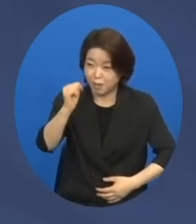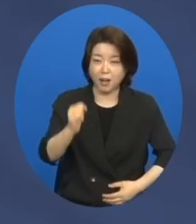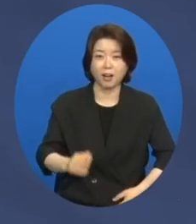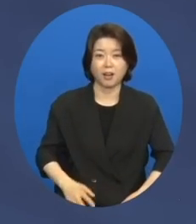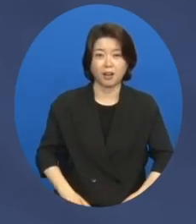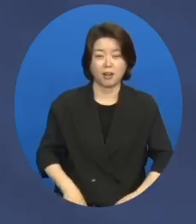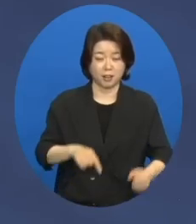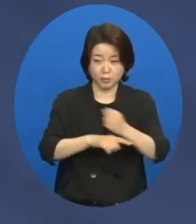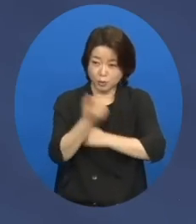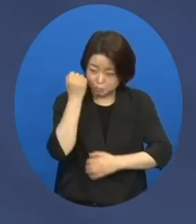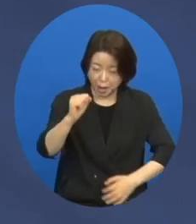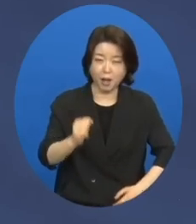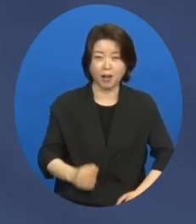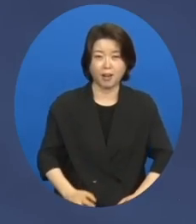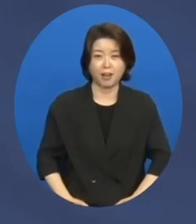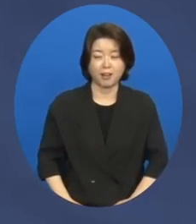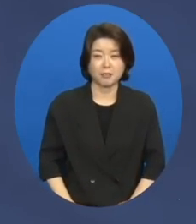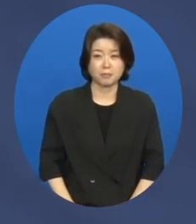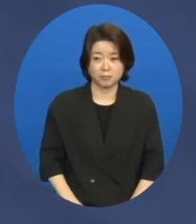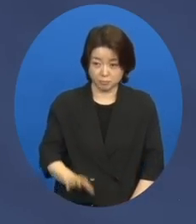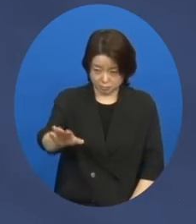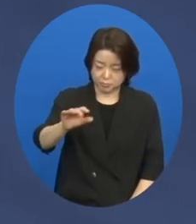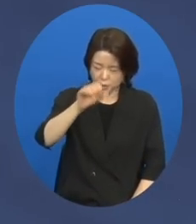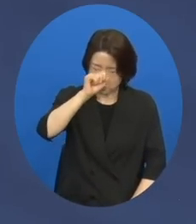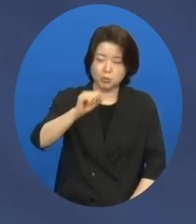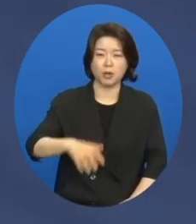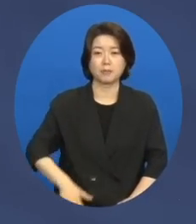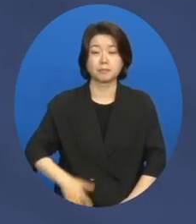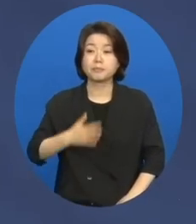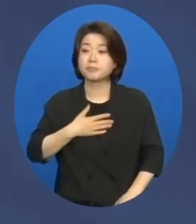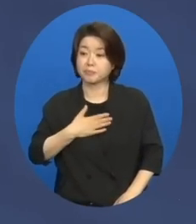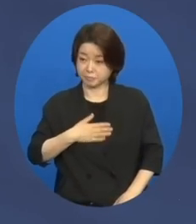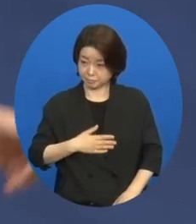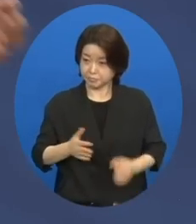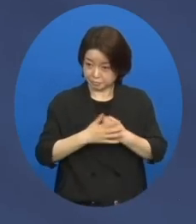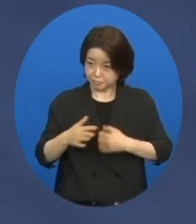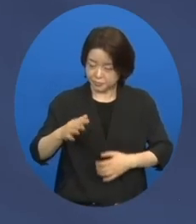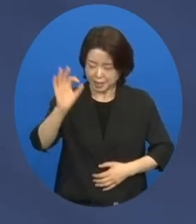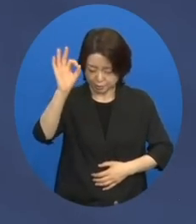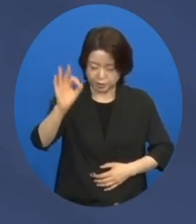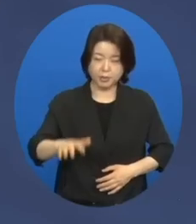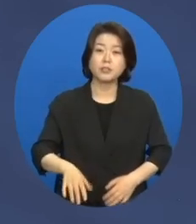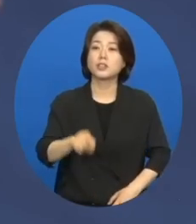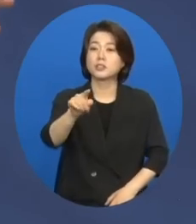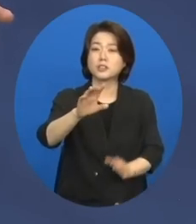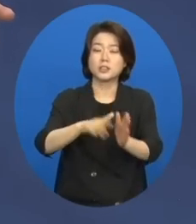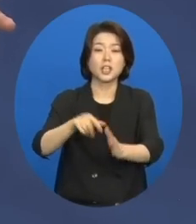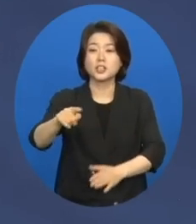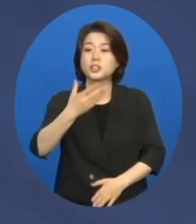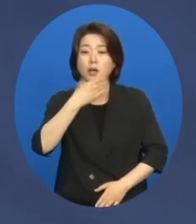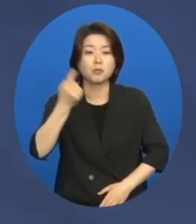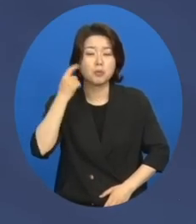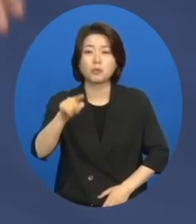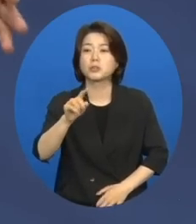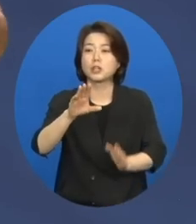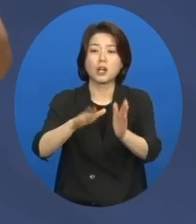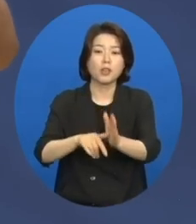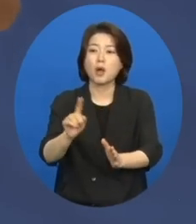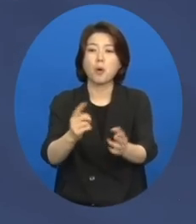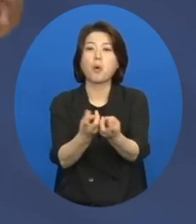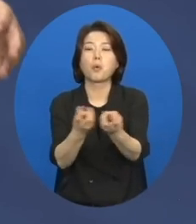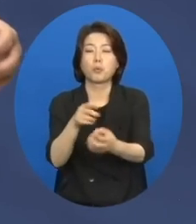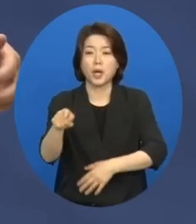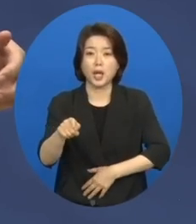원인이 빤하니까 그러면 좋아. 그러면 나 때문에 하면 좋다 그러면 그럼 그럴 때 네가 아는 복음은 그럴 때 그